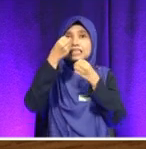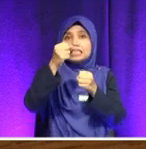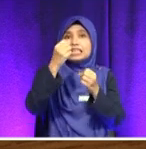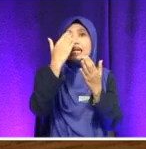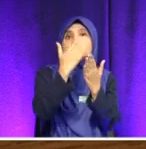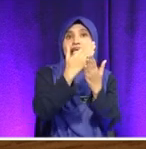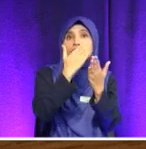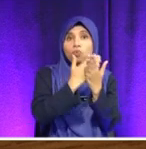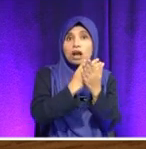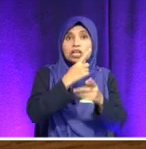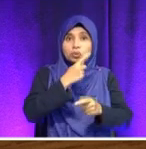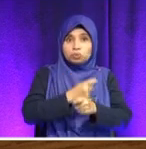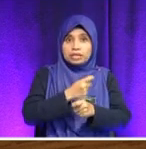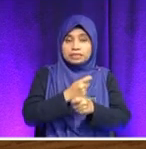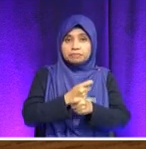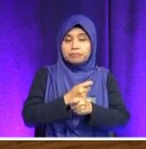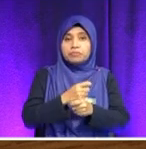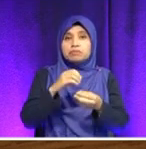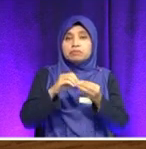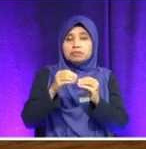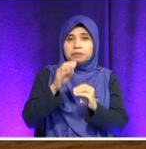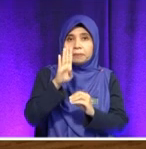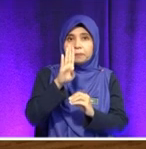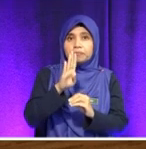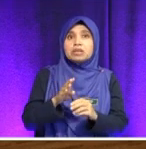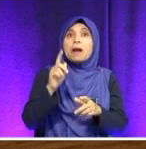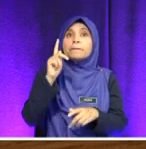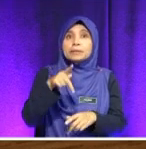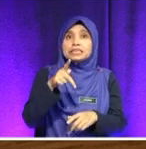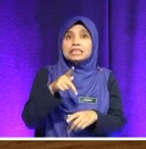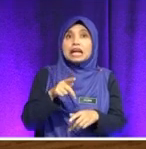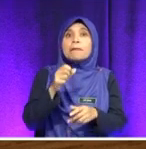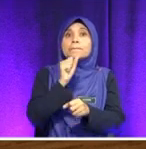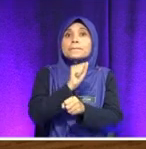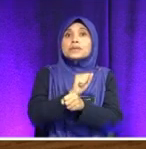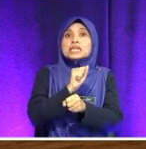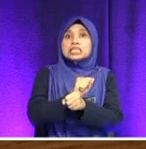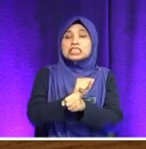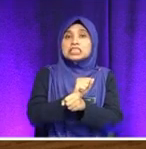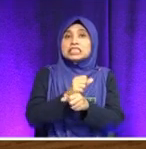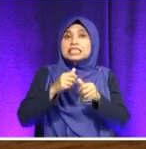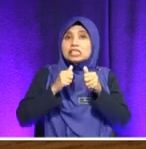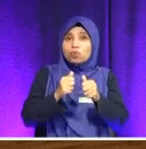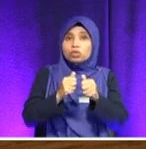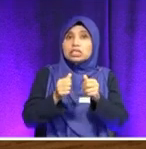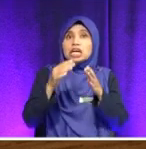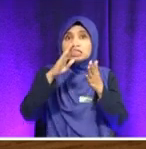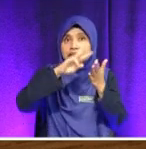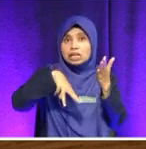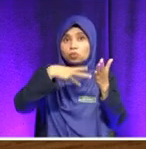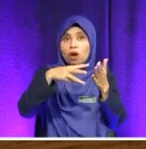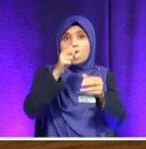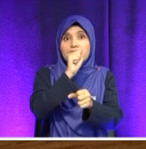juga jadual cuti. Yang keempat, memastikan staf patuh kepada jadual kerja,